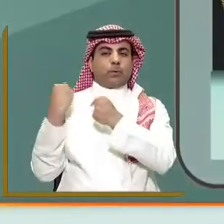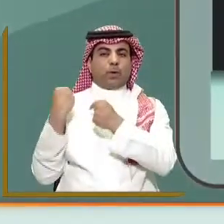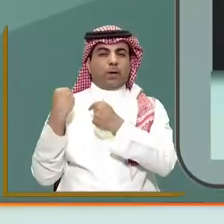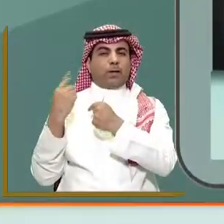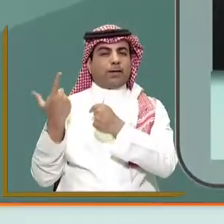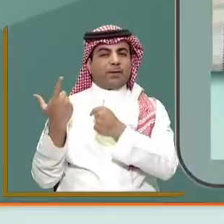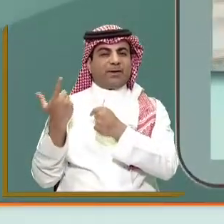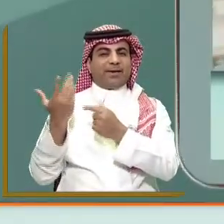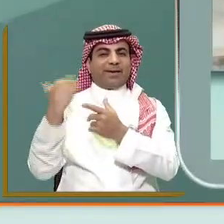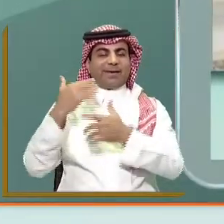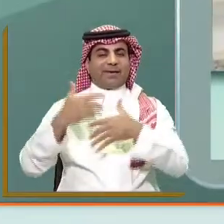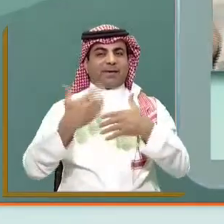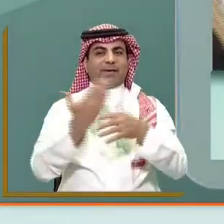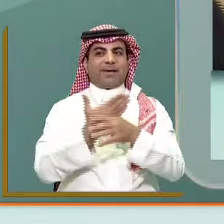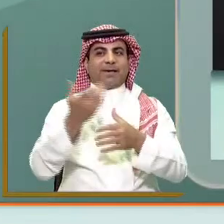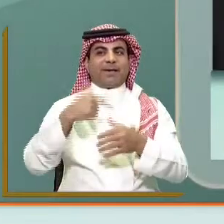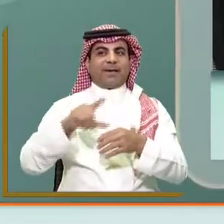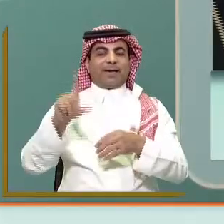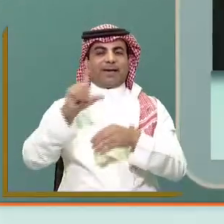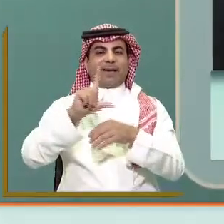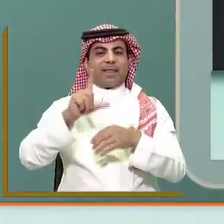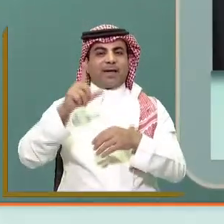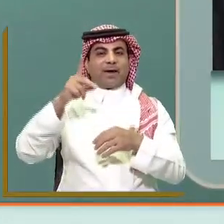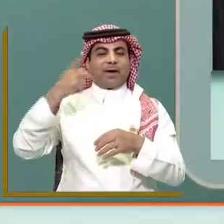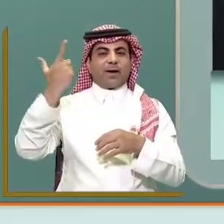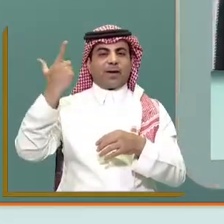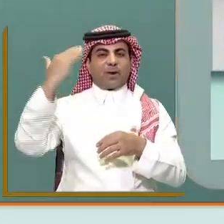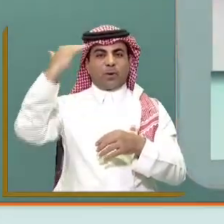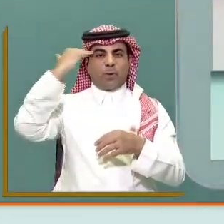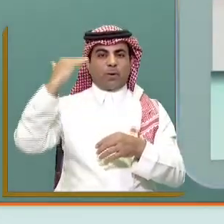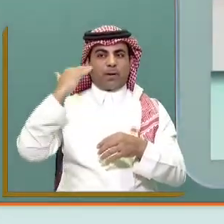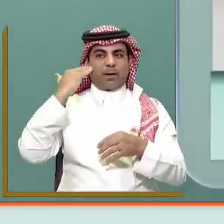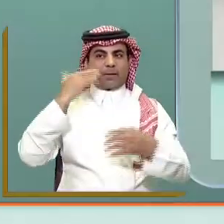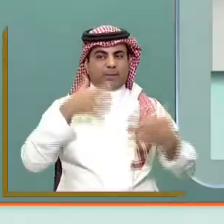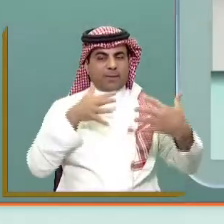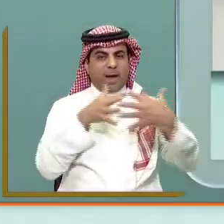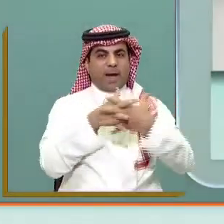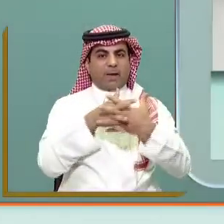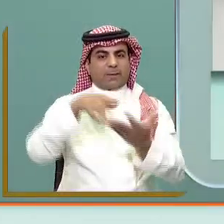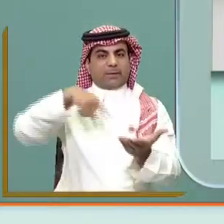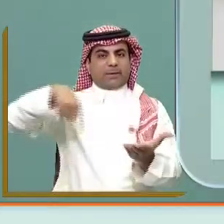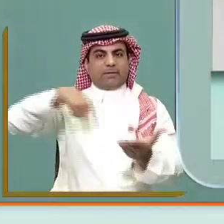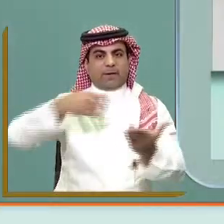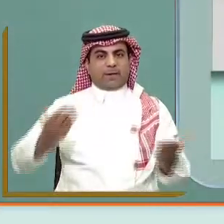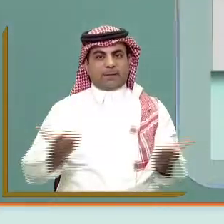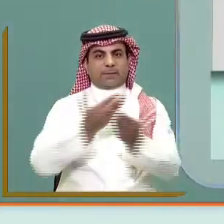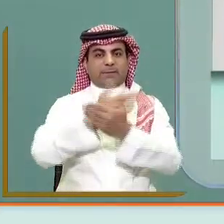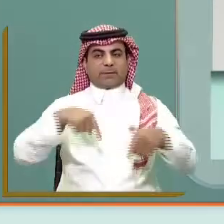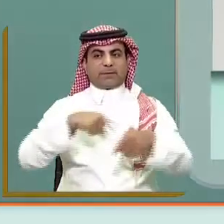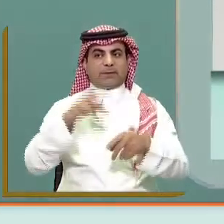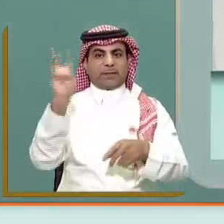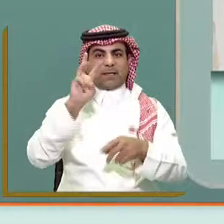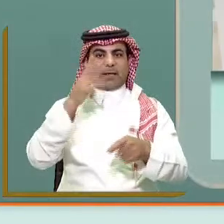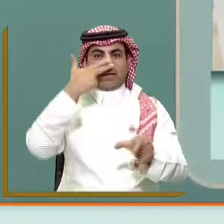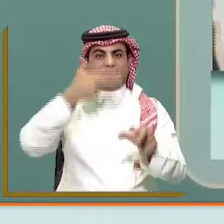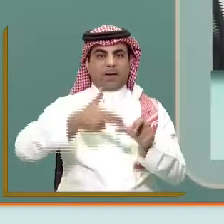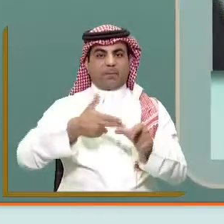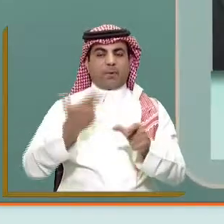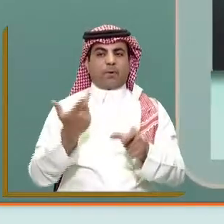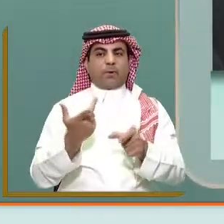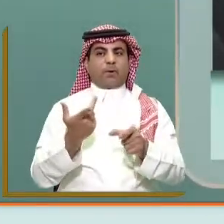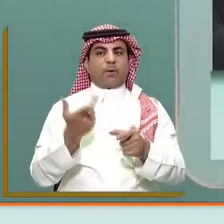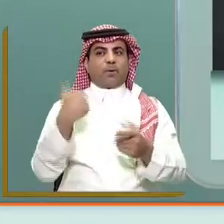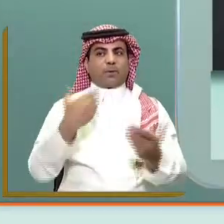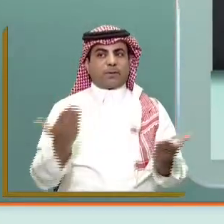كان فخامة الرئيس الكوري الجنوبي في المملكة وشهدنا اتفاقيات تعاون ما بين شركة أرامكو وبعض الشركات في